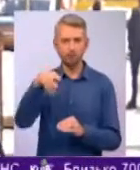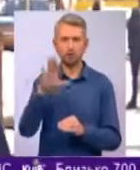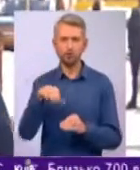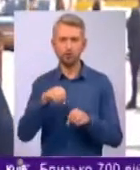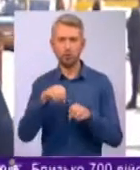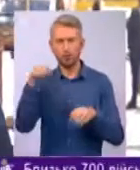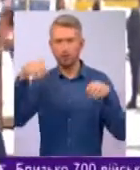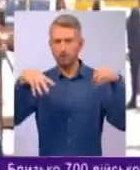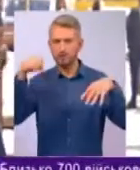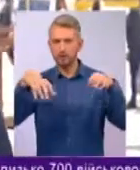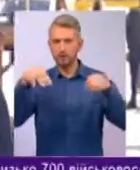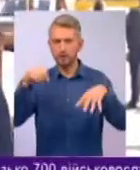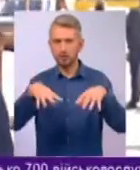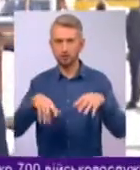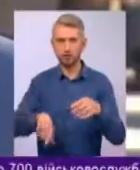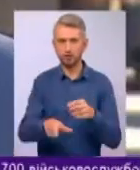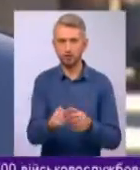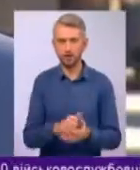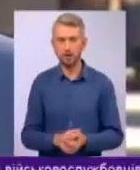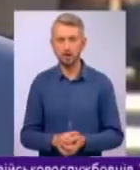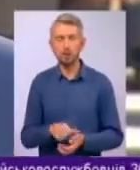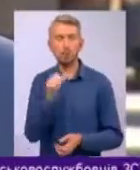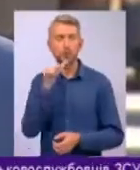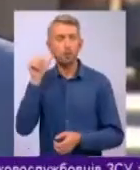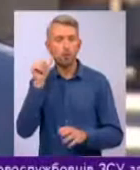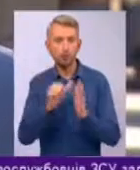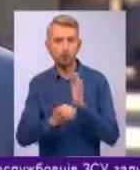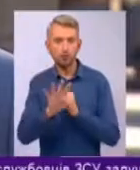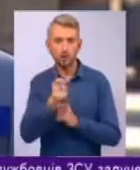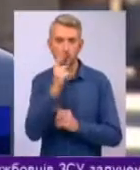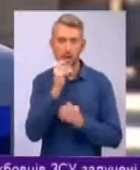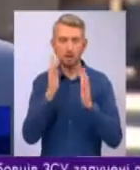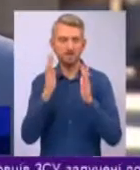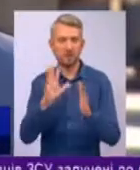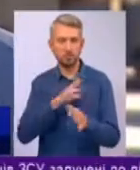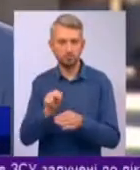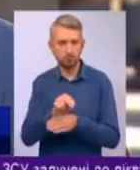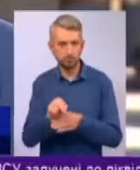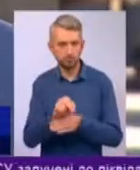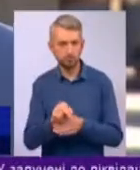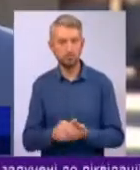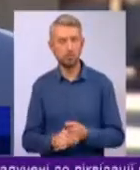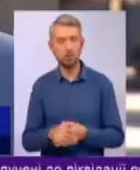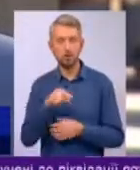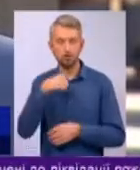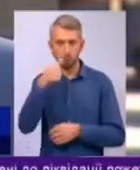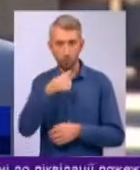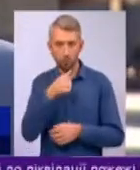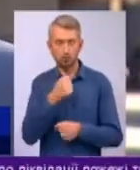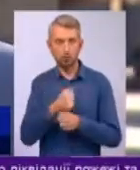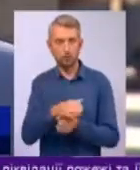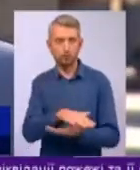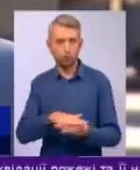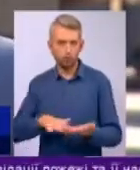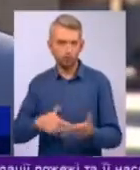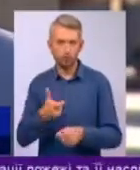освітлювати доріжки. Ми минулого року 64 парки і сквери відремонтували, от, і цього року ця робота продовжується